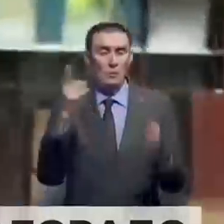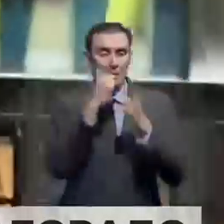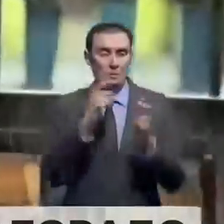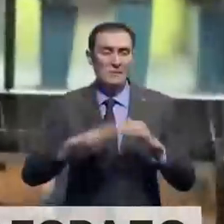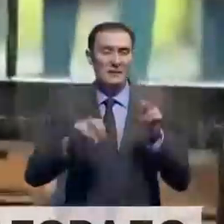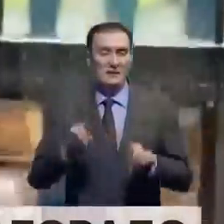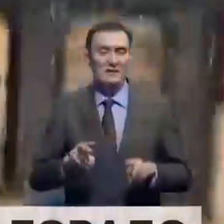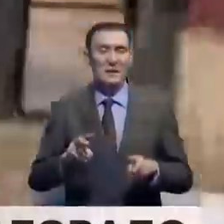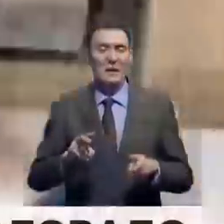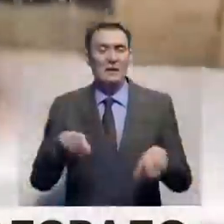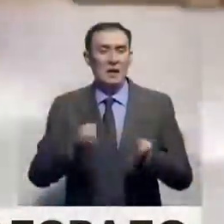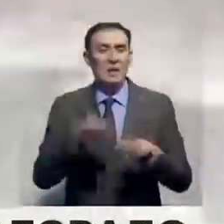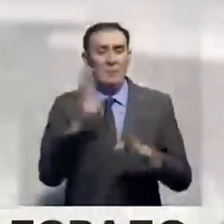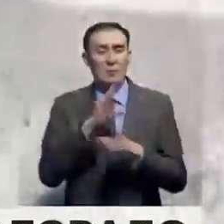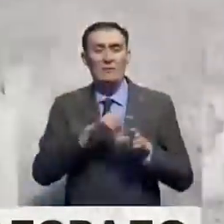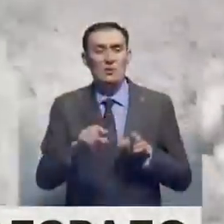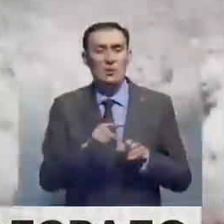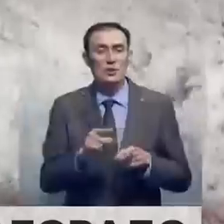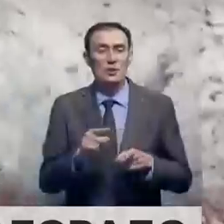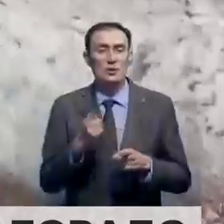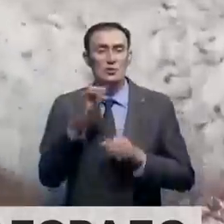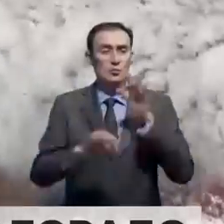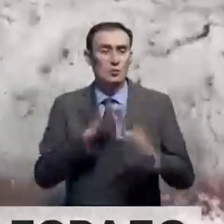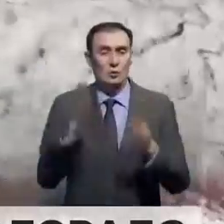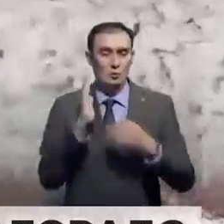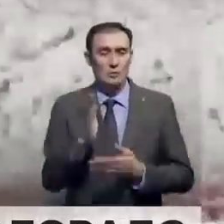синоптиков непогода продержится около суток